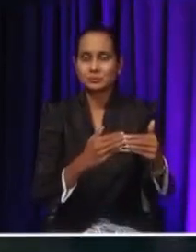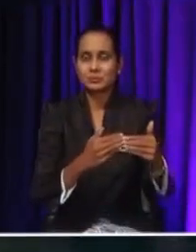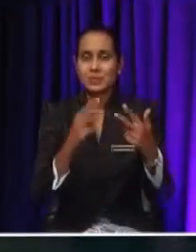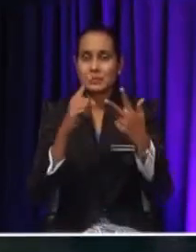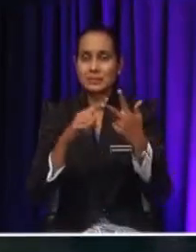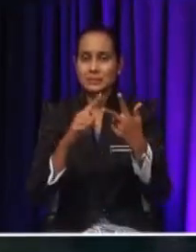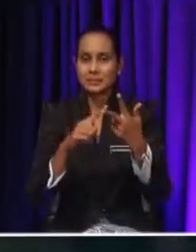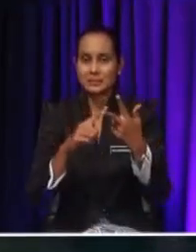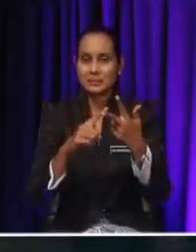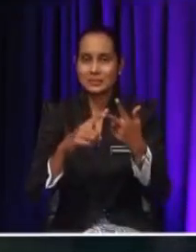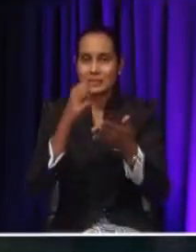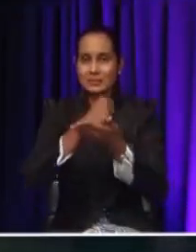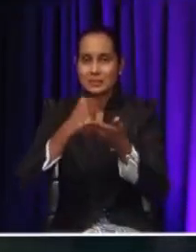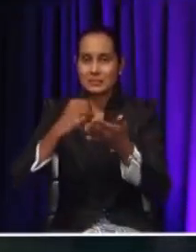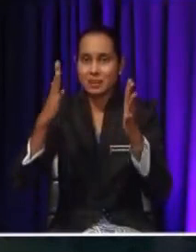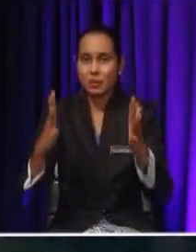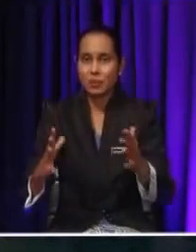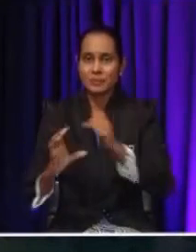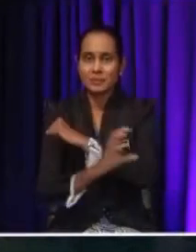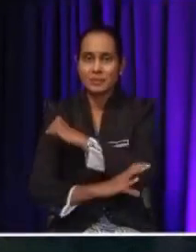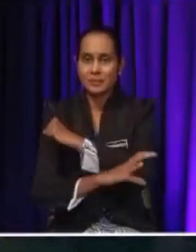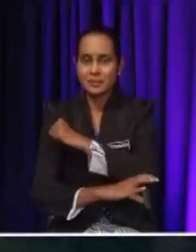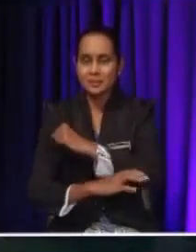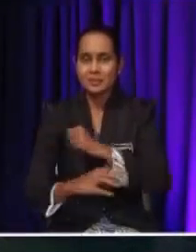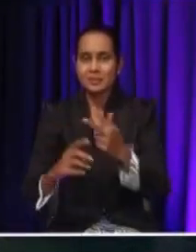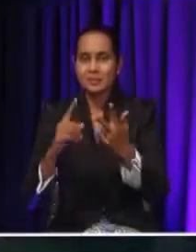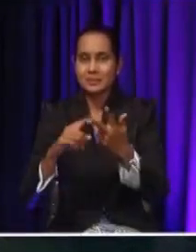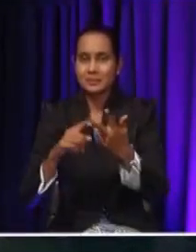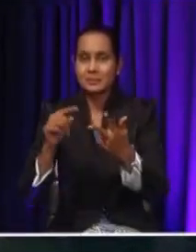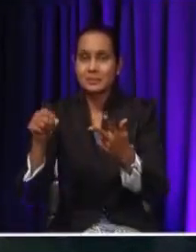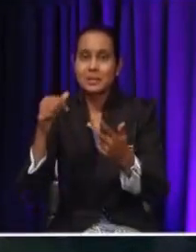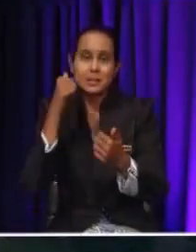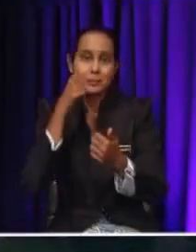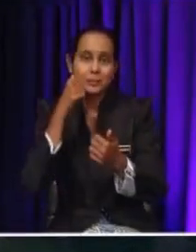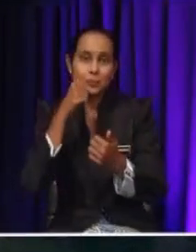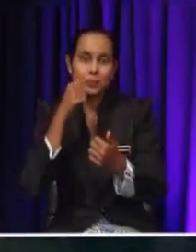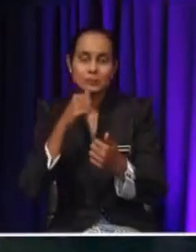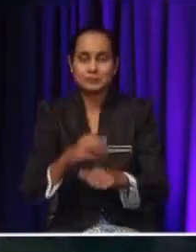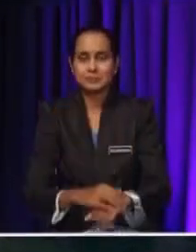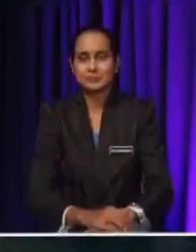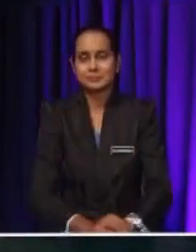boleh Siapa itu yang ini Ella perempuan ataupun curigandi